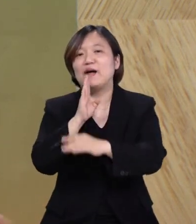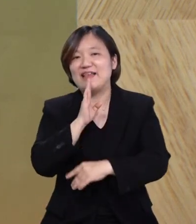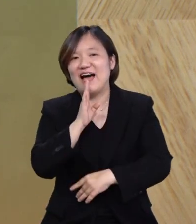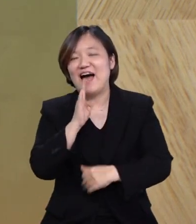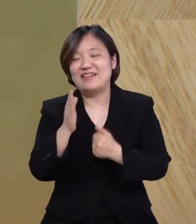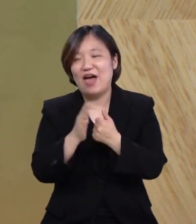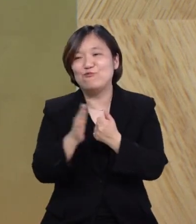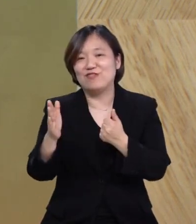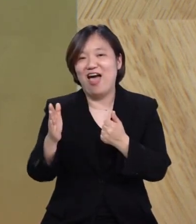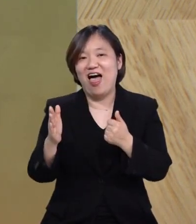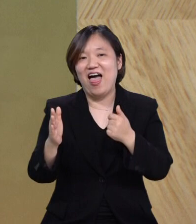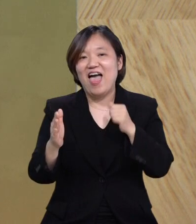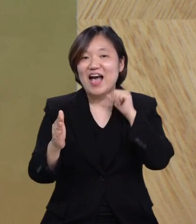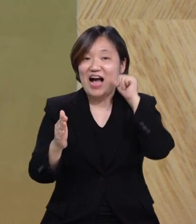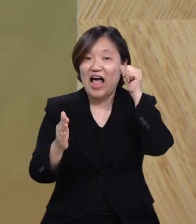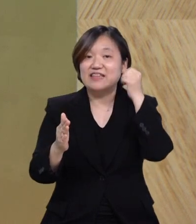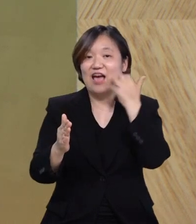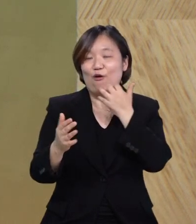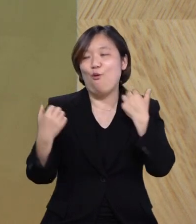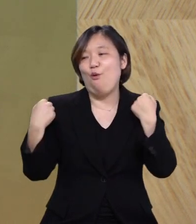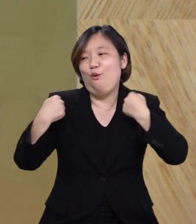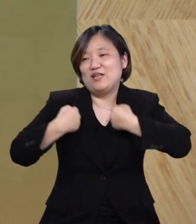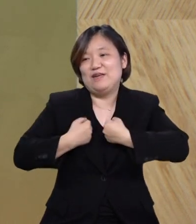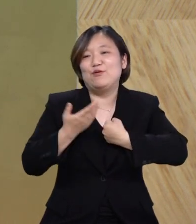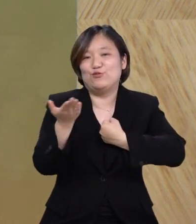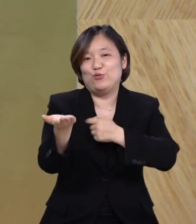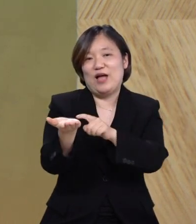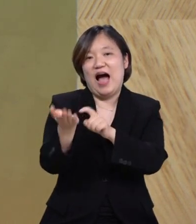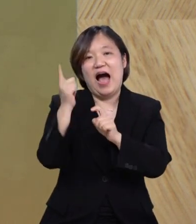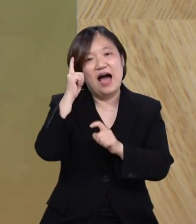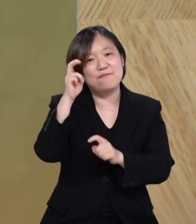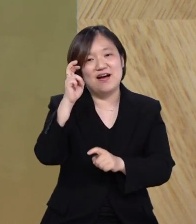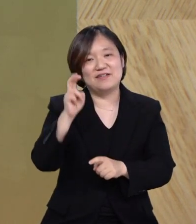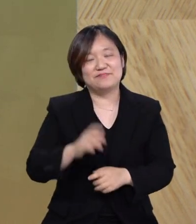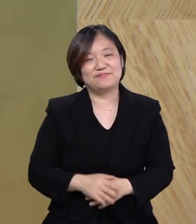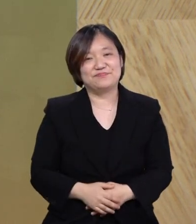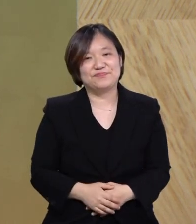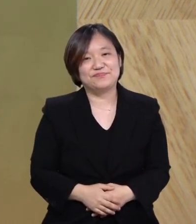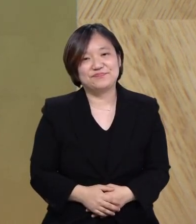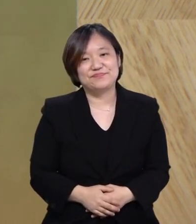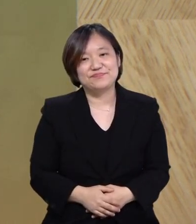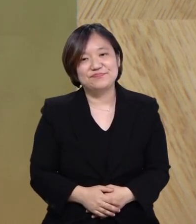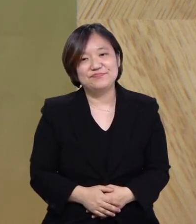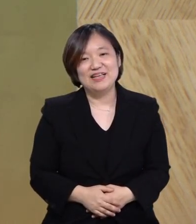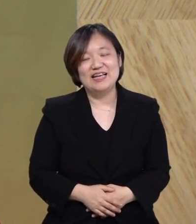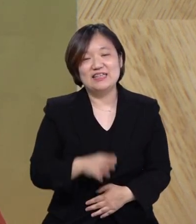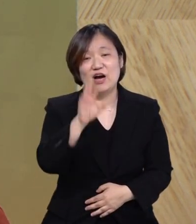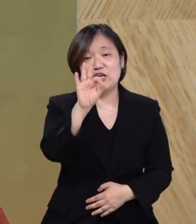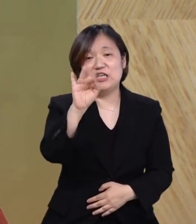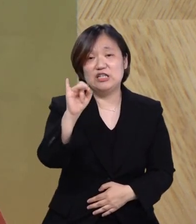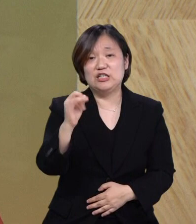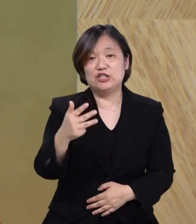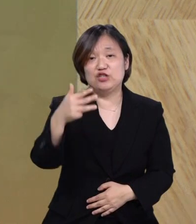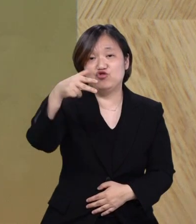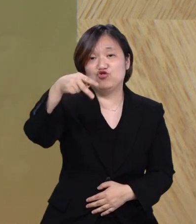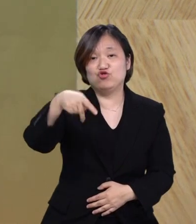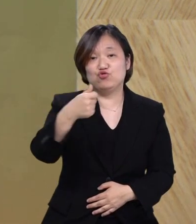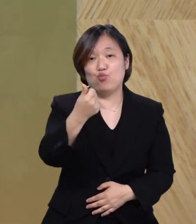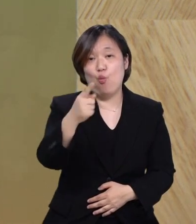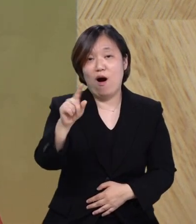연한 갈색 옷을 아마 입혀 준게 아니겠느냐라는 생각이 듭니다 그래서 그 일주와 불자님이 이제 하시는